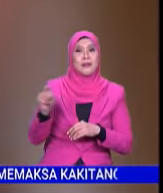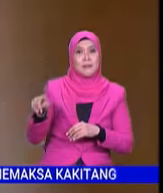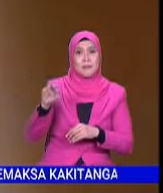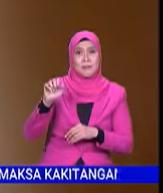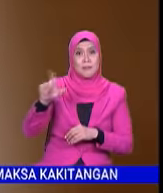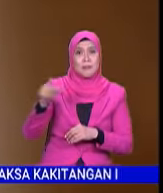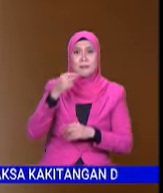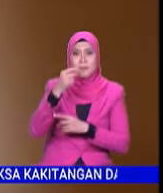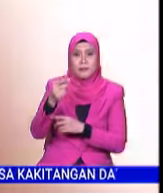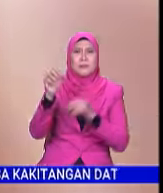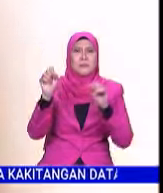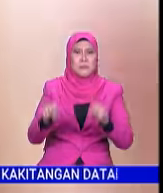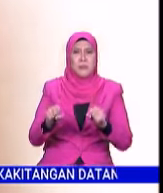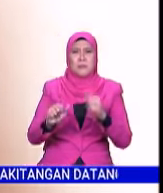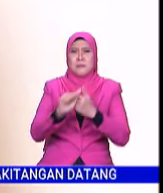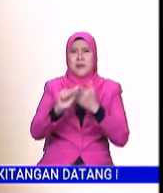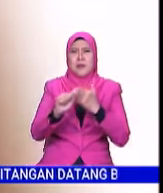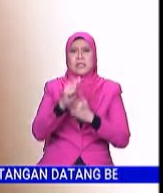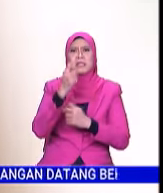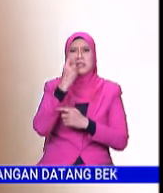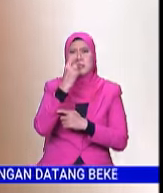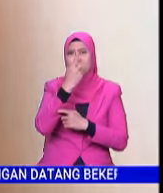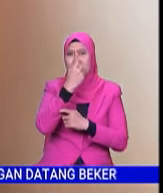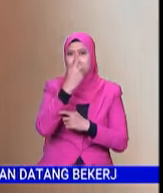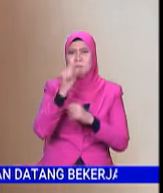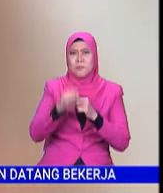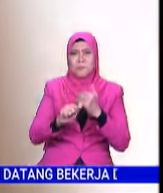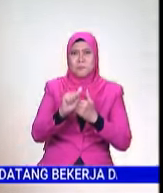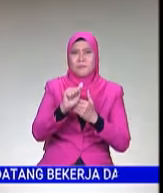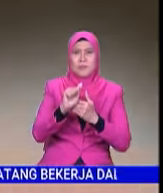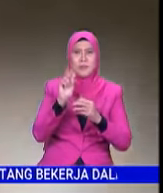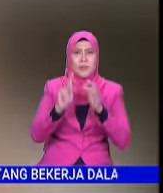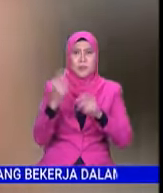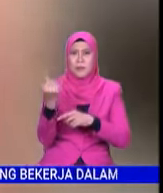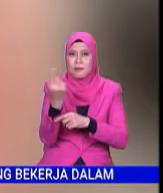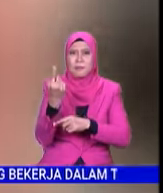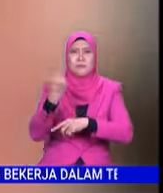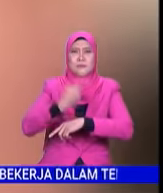berkata cara itu boleh memudaratkan hidung jika dilakukan secara kerap.